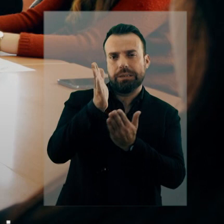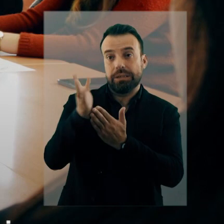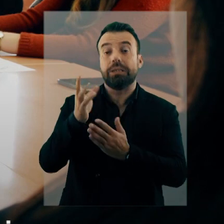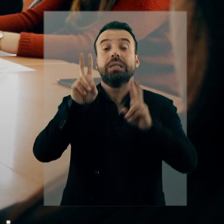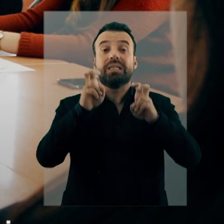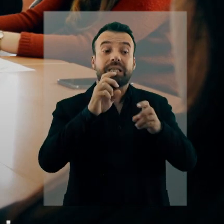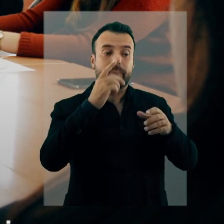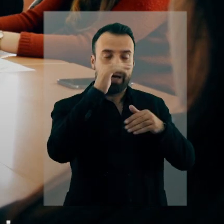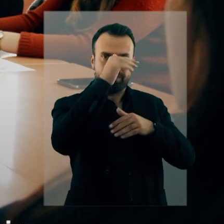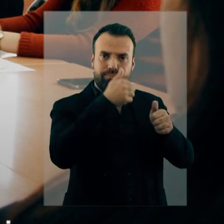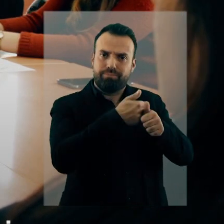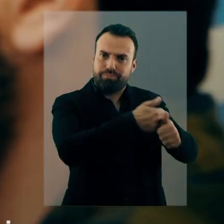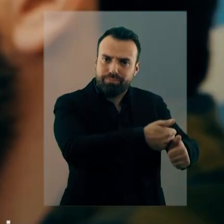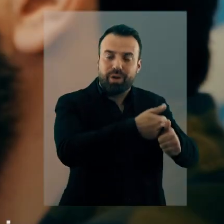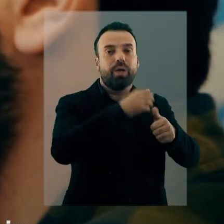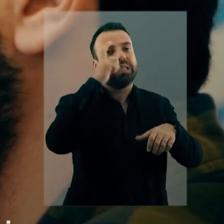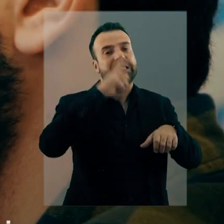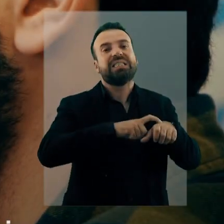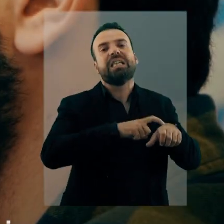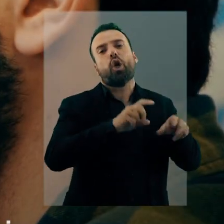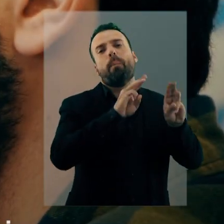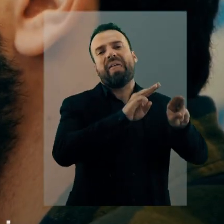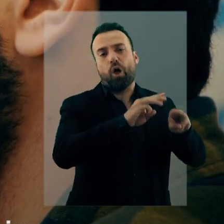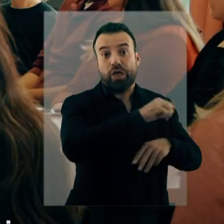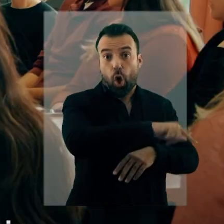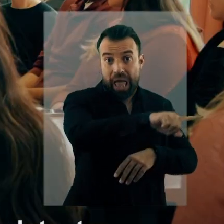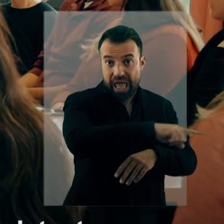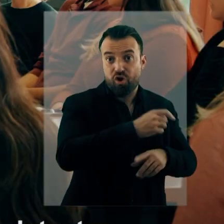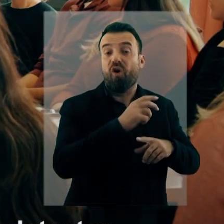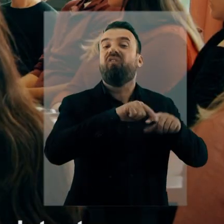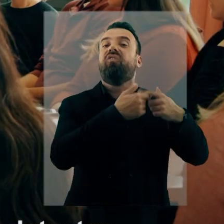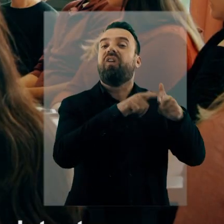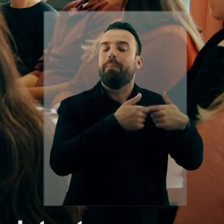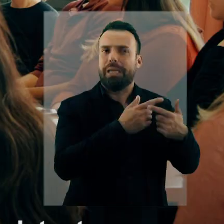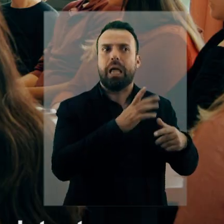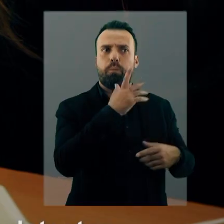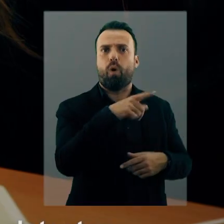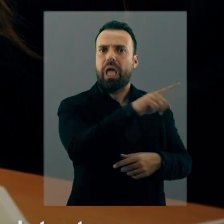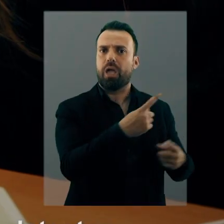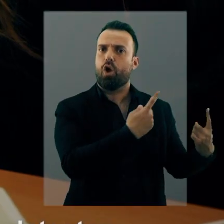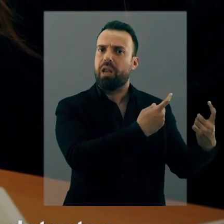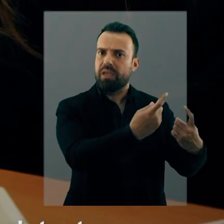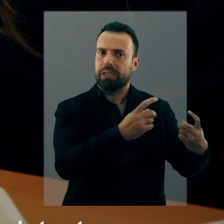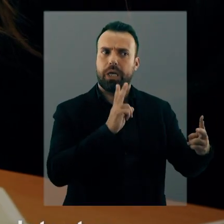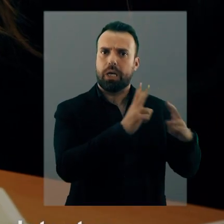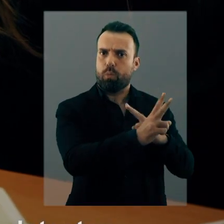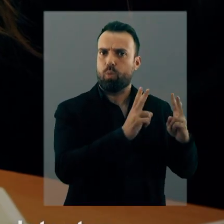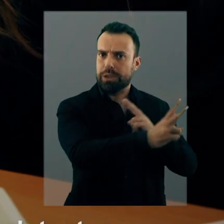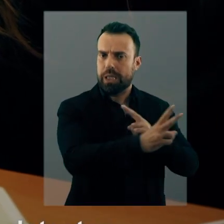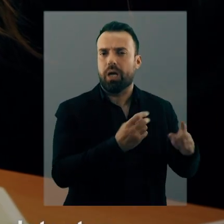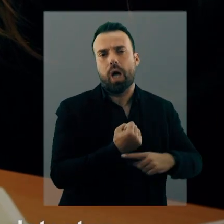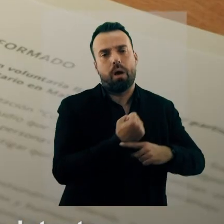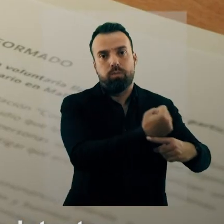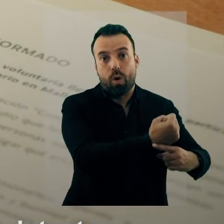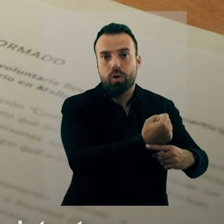d'intervenció. Ofereix suport psicopedagògic als afectats i a les seves famílies, investiga per donar resposta a les necessitats que es